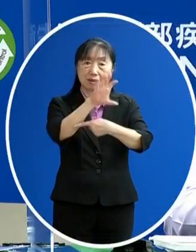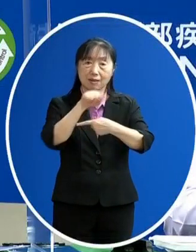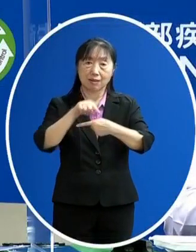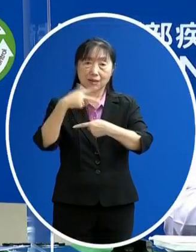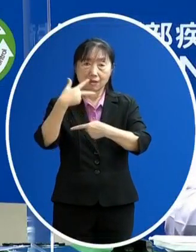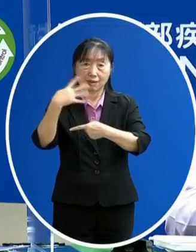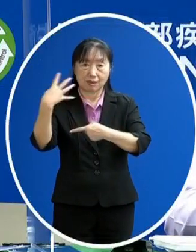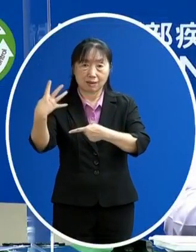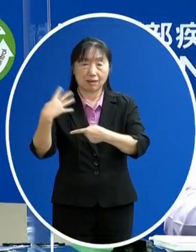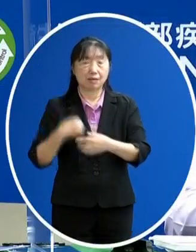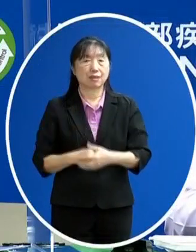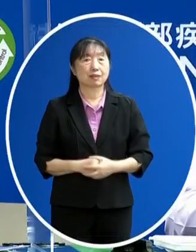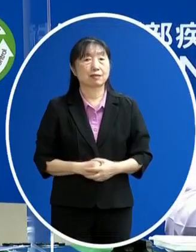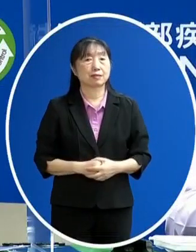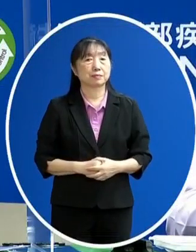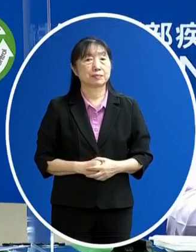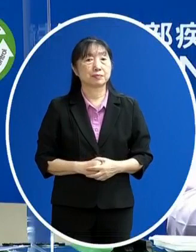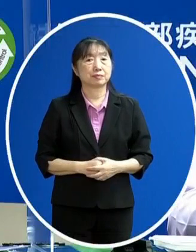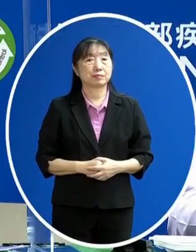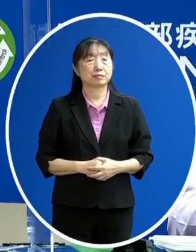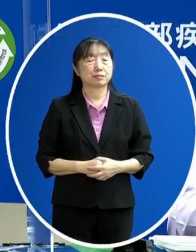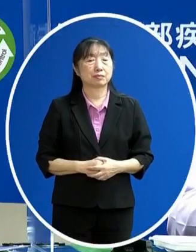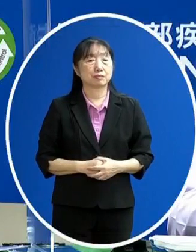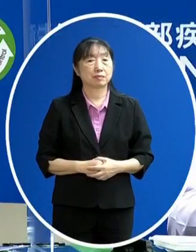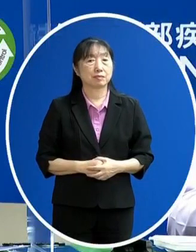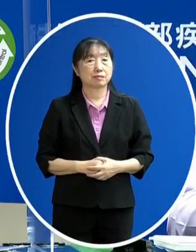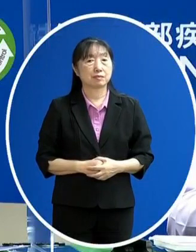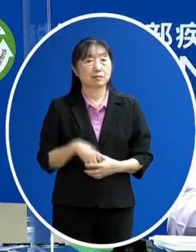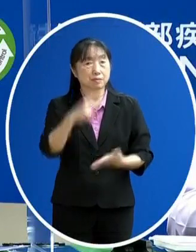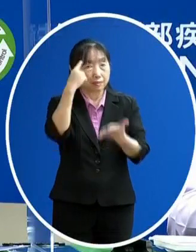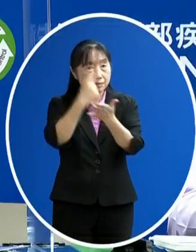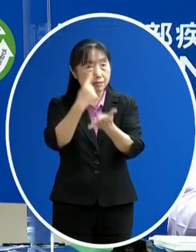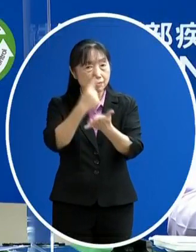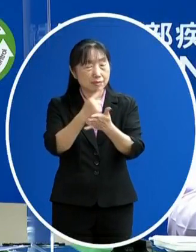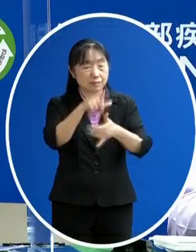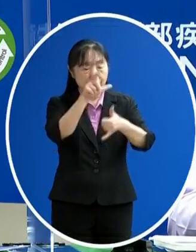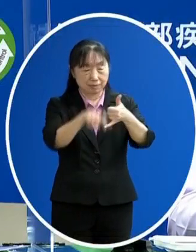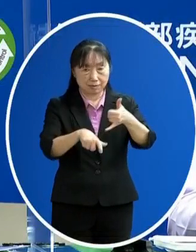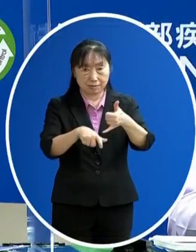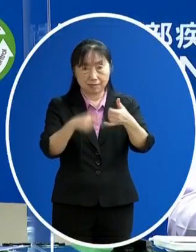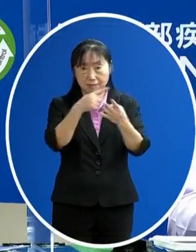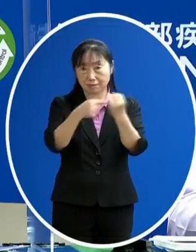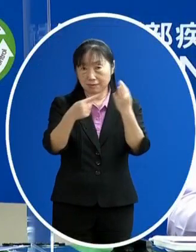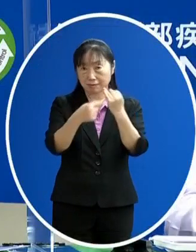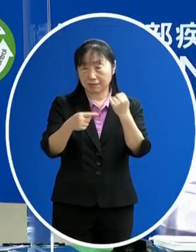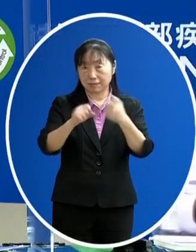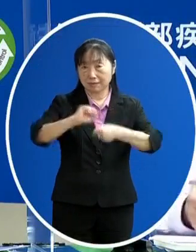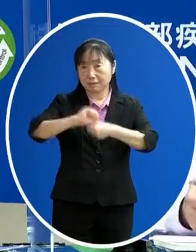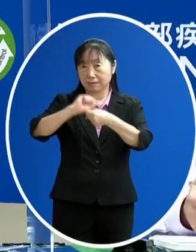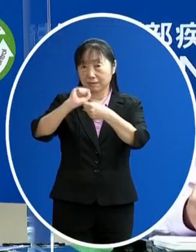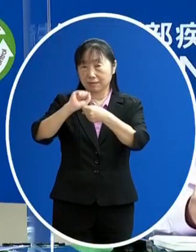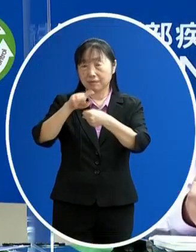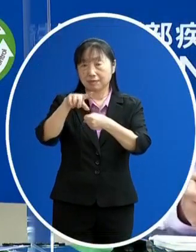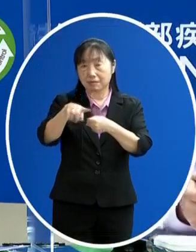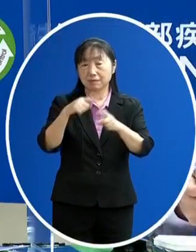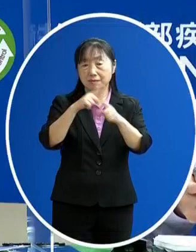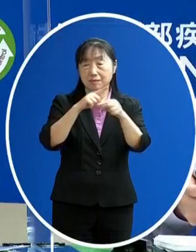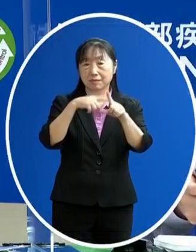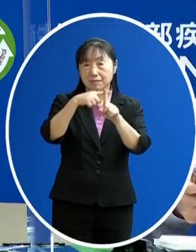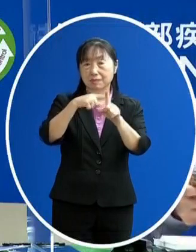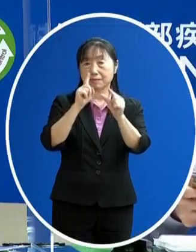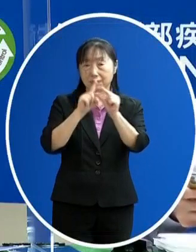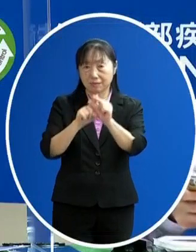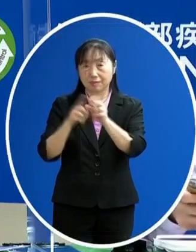天就罚货款的1/1000。 嗯， 好了，这个我的心算不太好，前一阵子就算了一